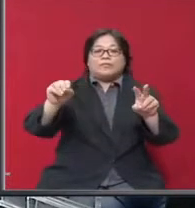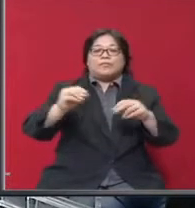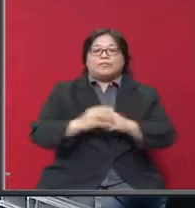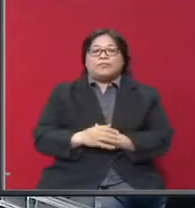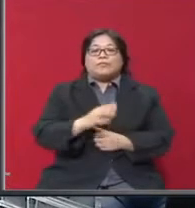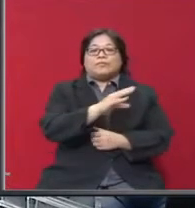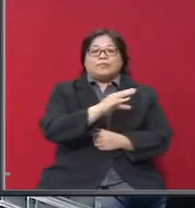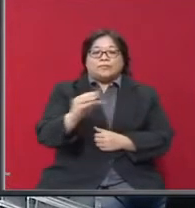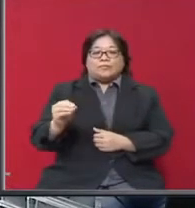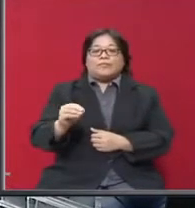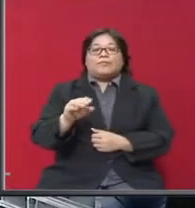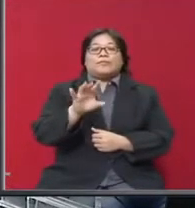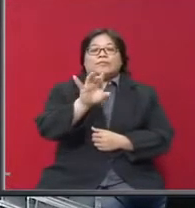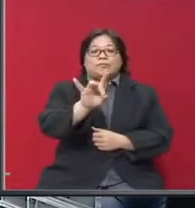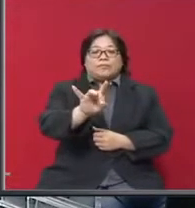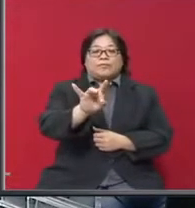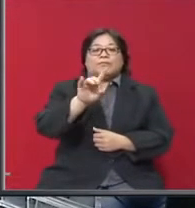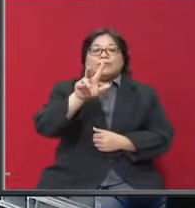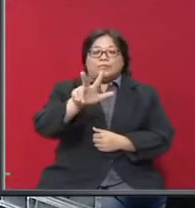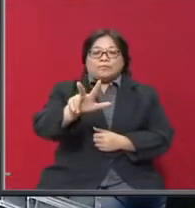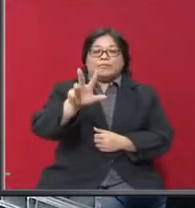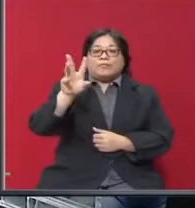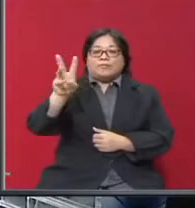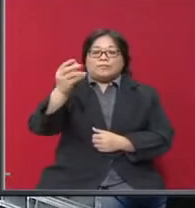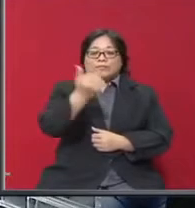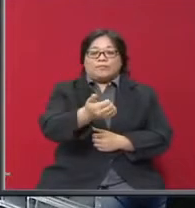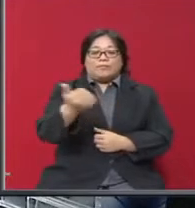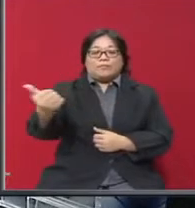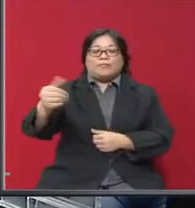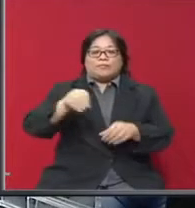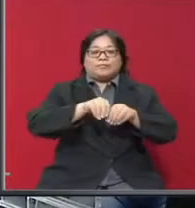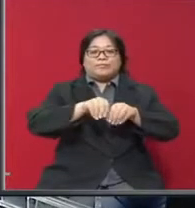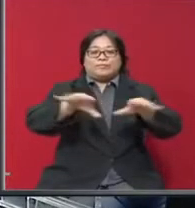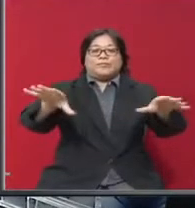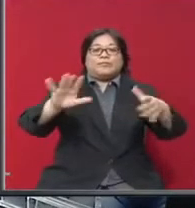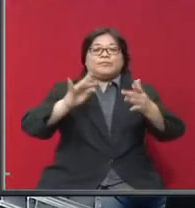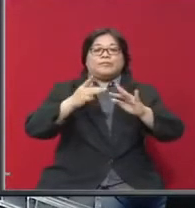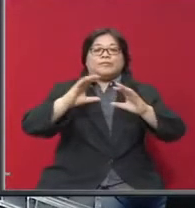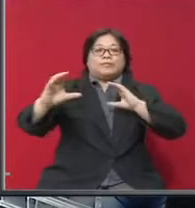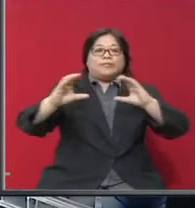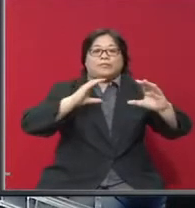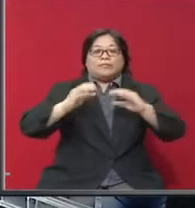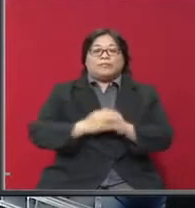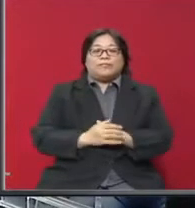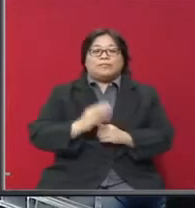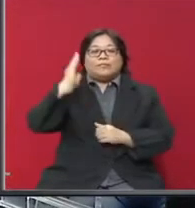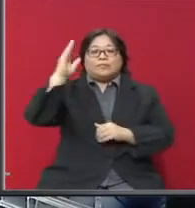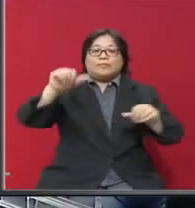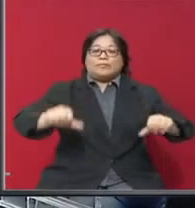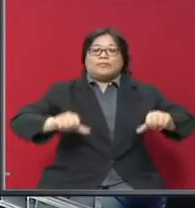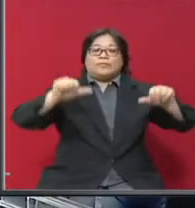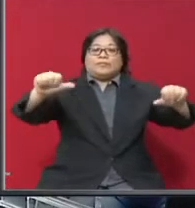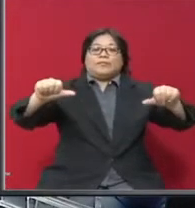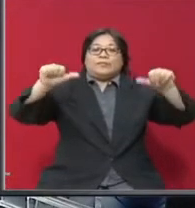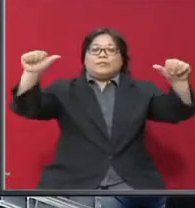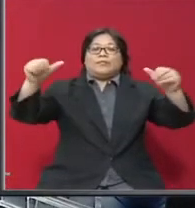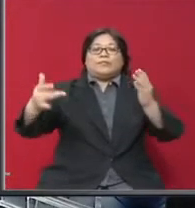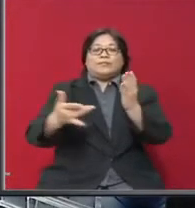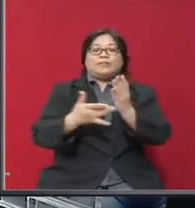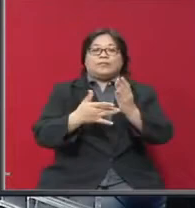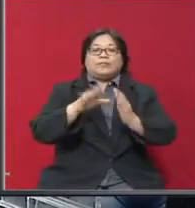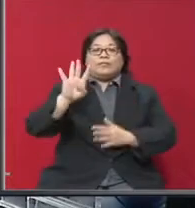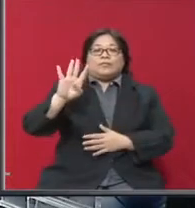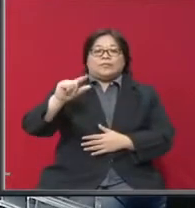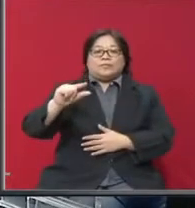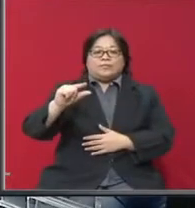mereka ada sebanyak 836 alat pemancar komunikasi sedia ada akan dinaikkan Raf kepada teknologi